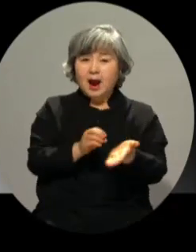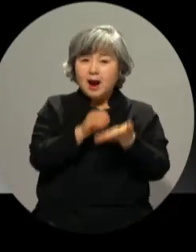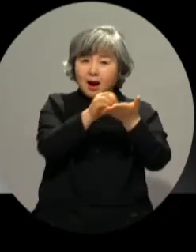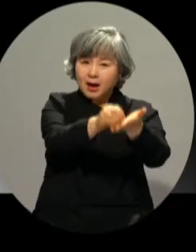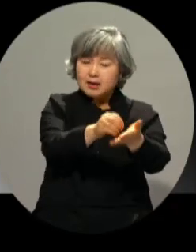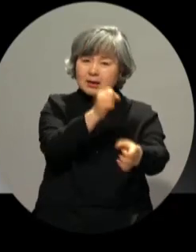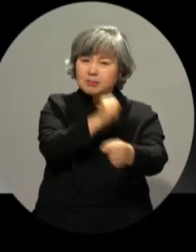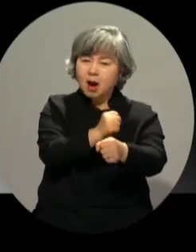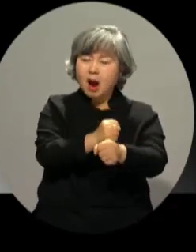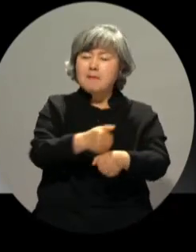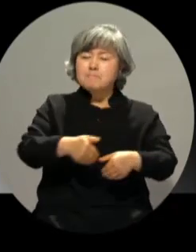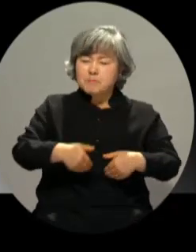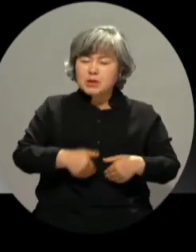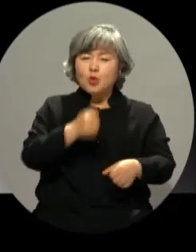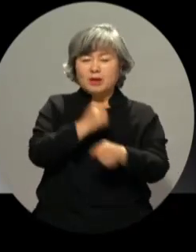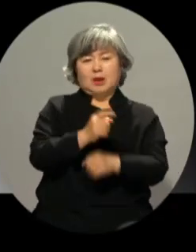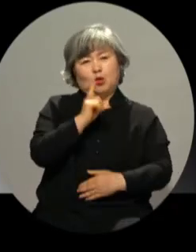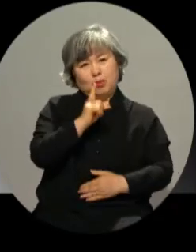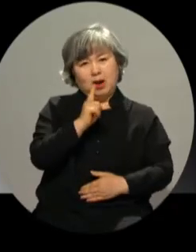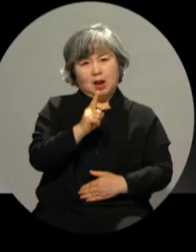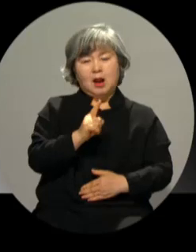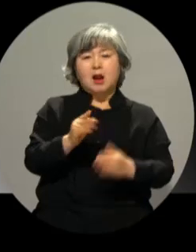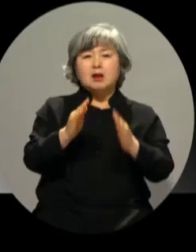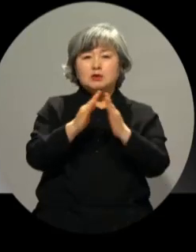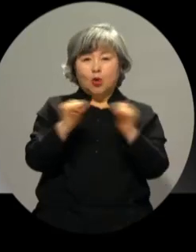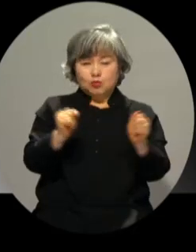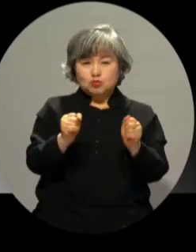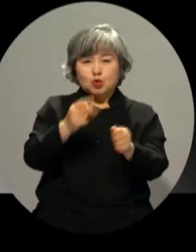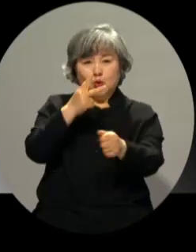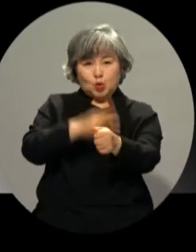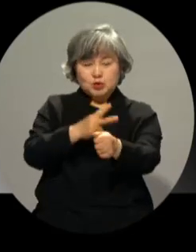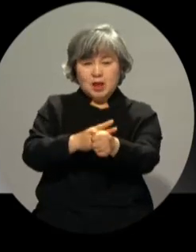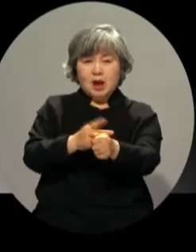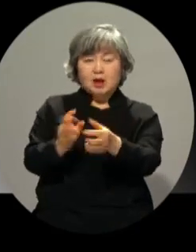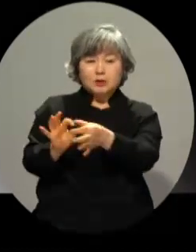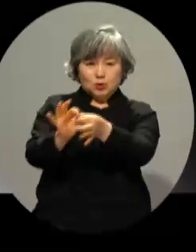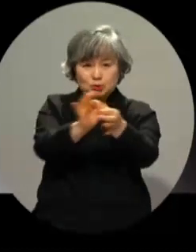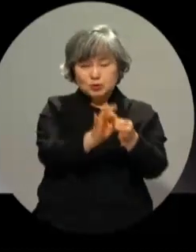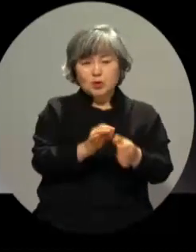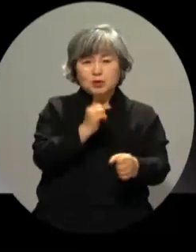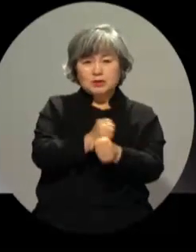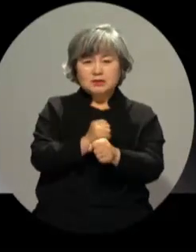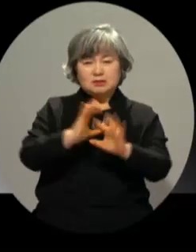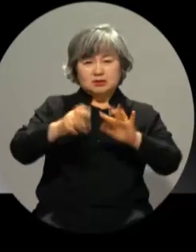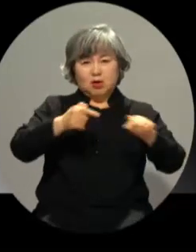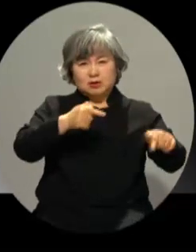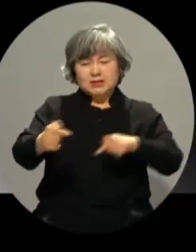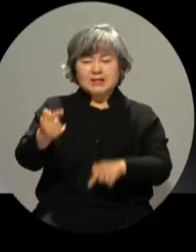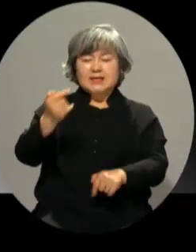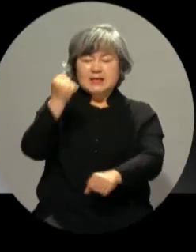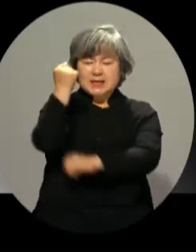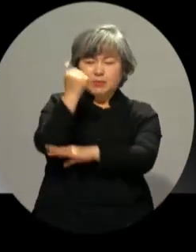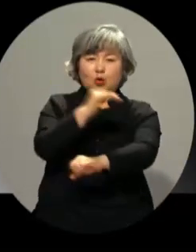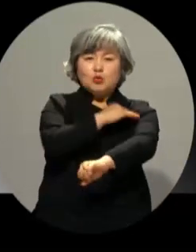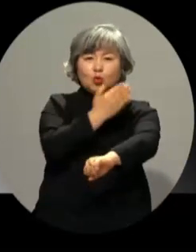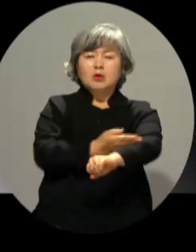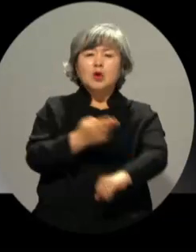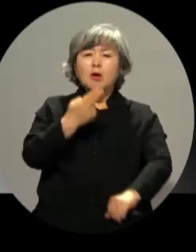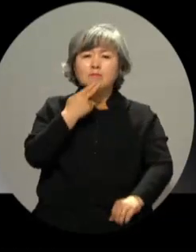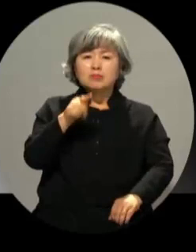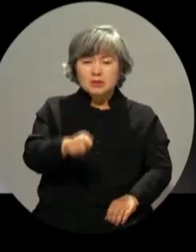보장을 요구하고 나섰습니다 전북 교사노조는 오늘 성명을 통해 교원의 정치 기본권이 보장되지 않는